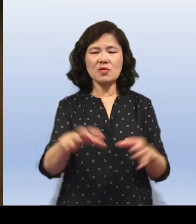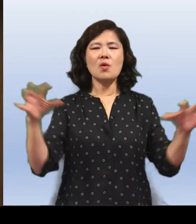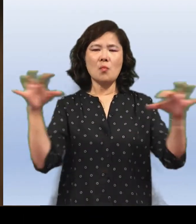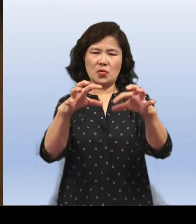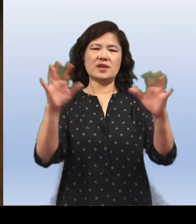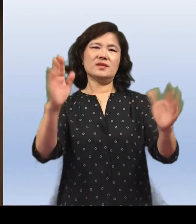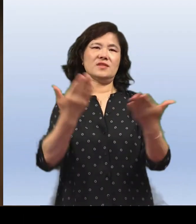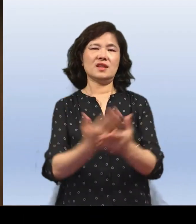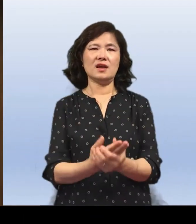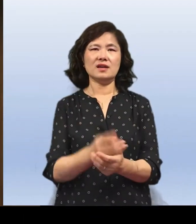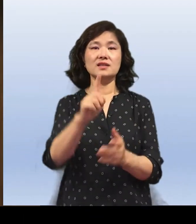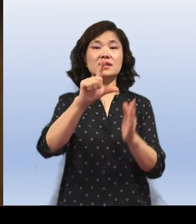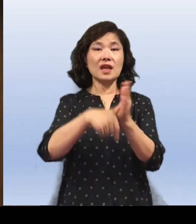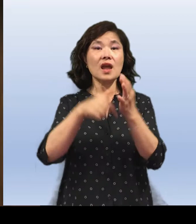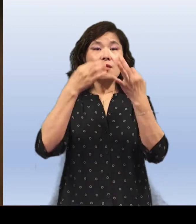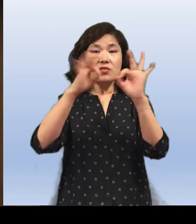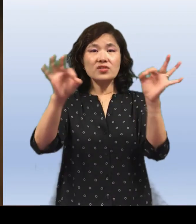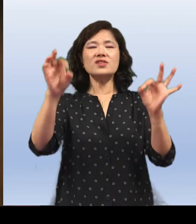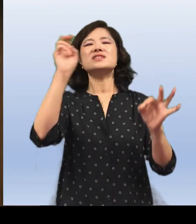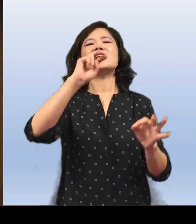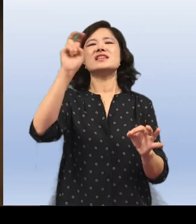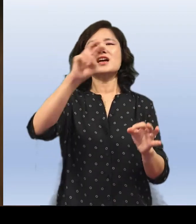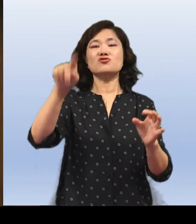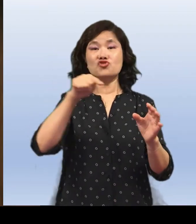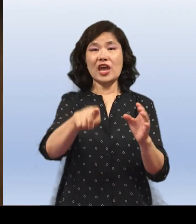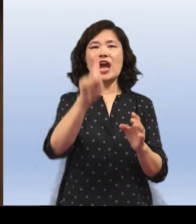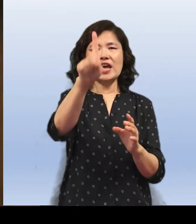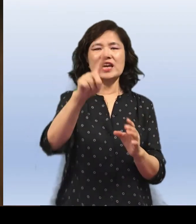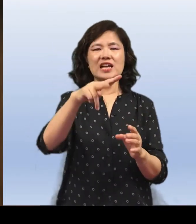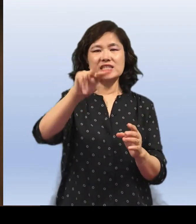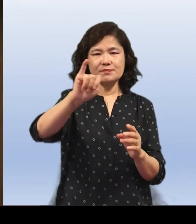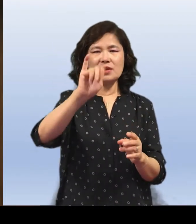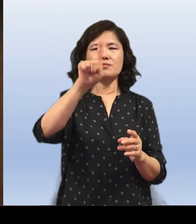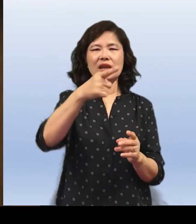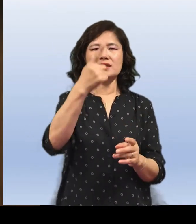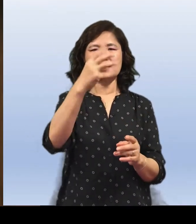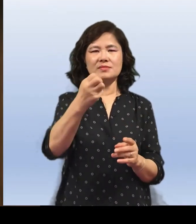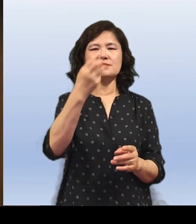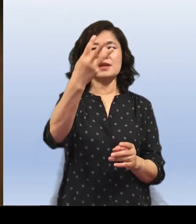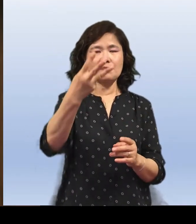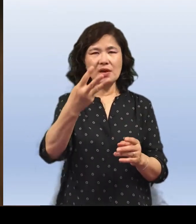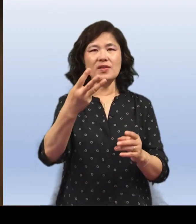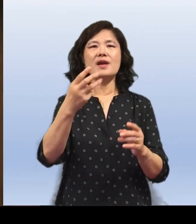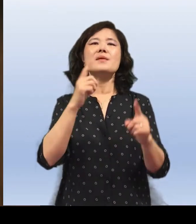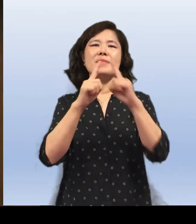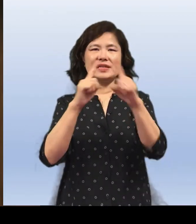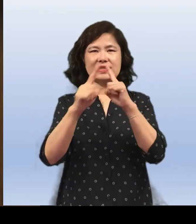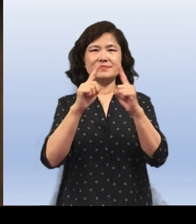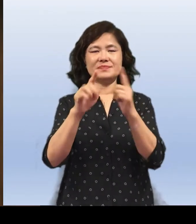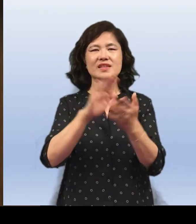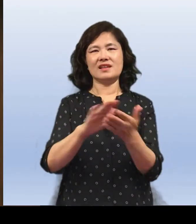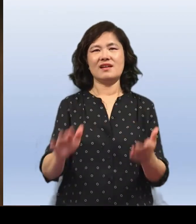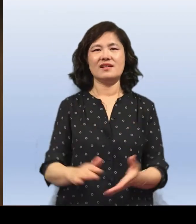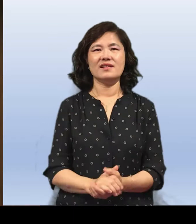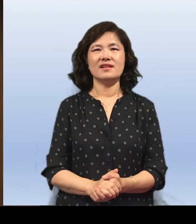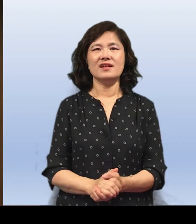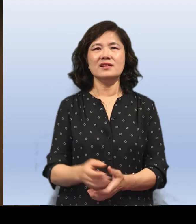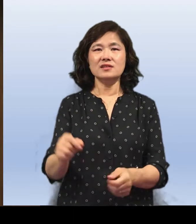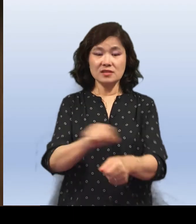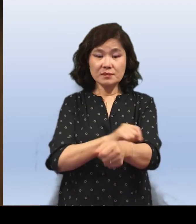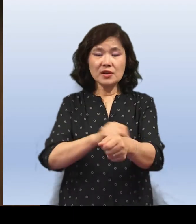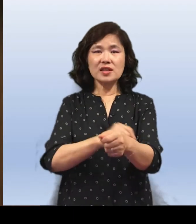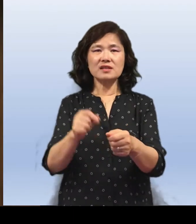됩니다. 그때 불렀던 찬양 중에 하나가 바로 시편 133편의 말씀입니다. 그리고